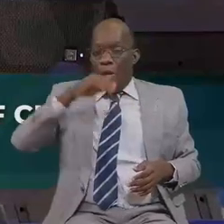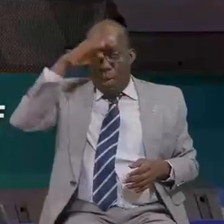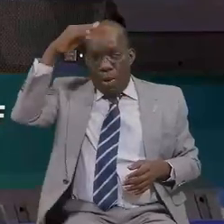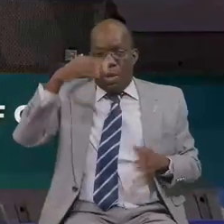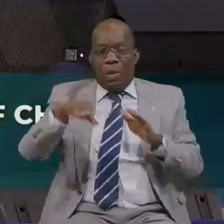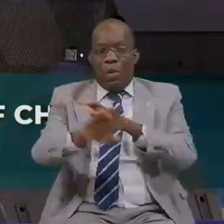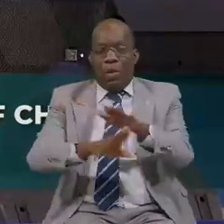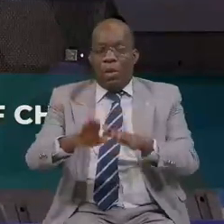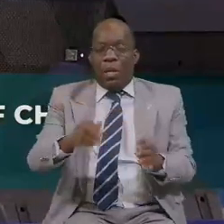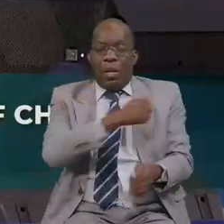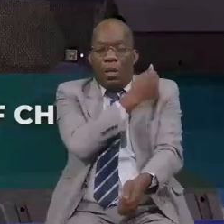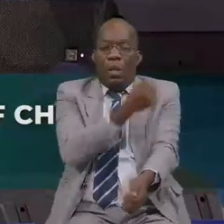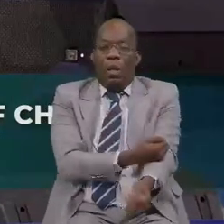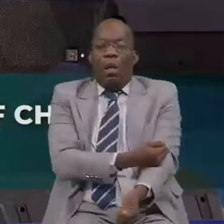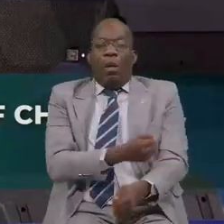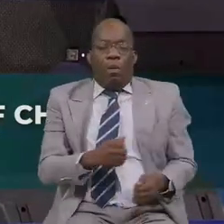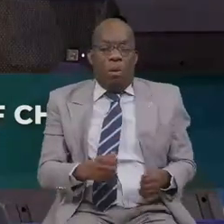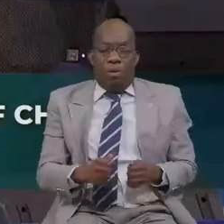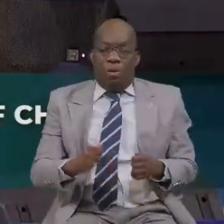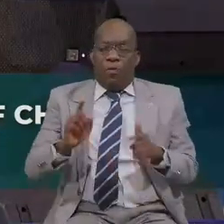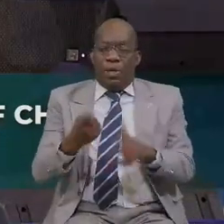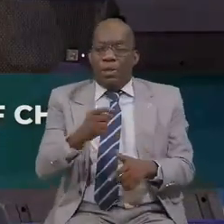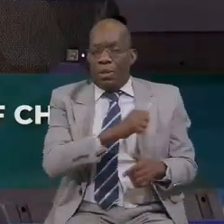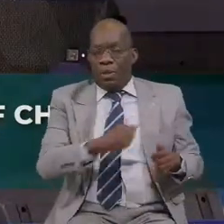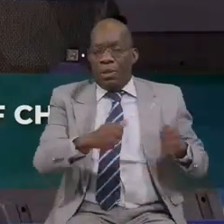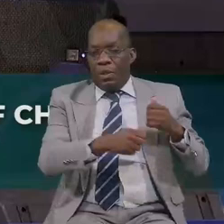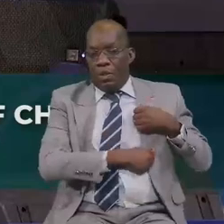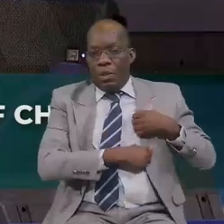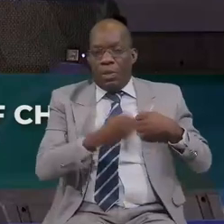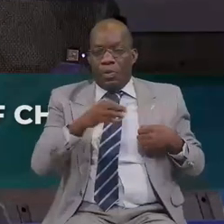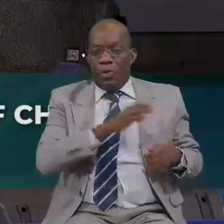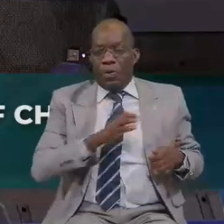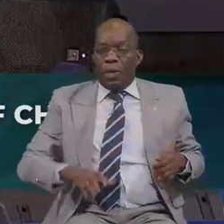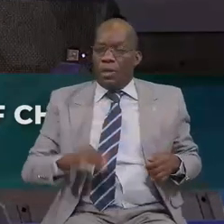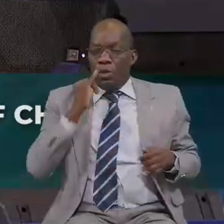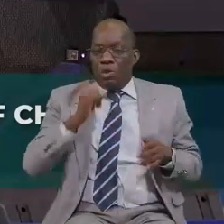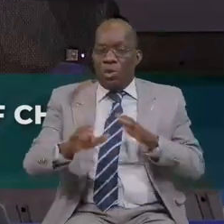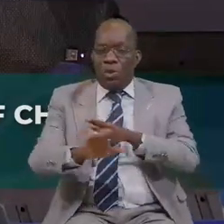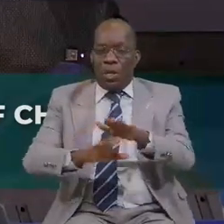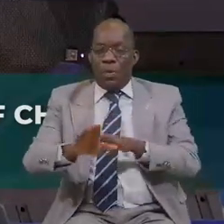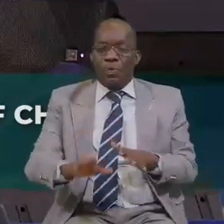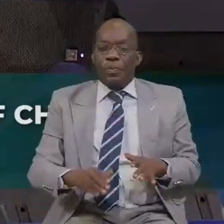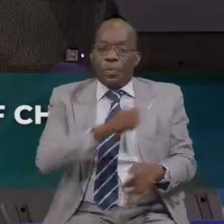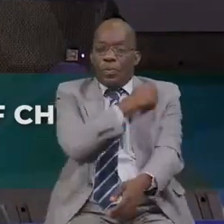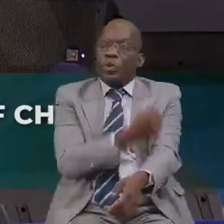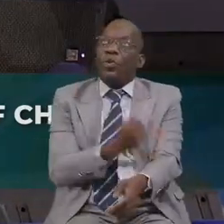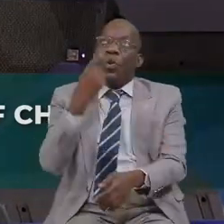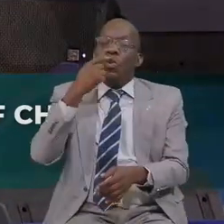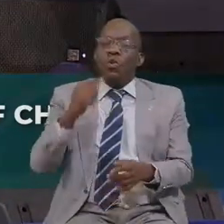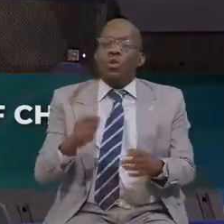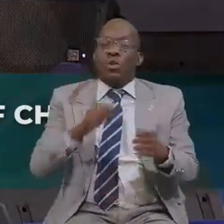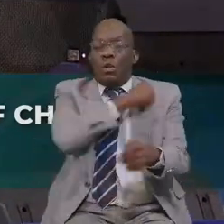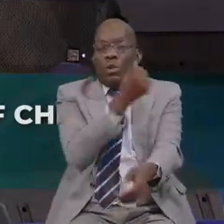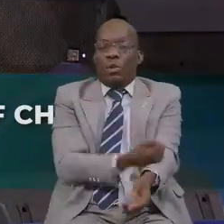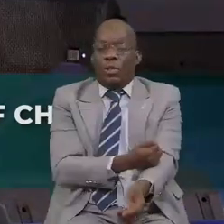Premièrement, un soldat de Christ est sous autorité. Sous l'autorité de qui? Sous l'autorité de